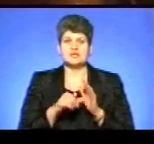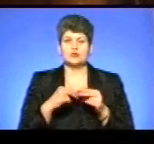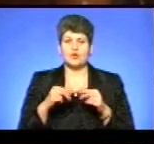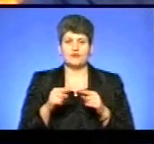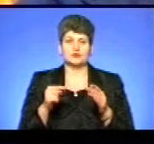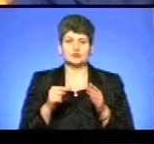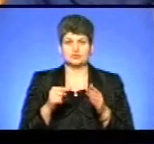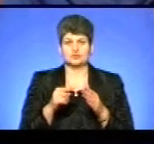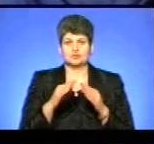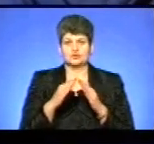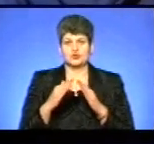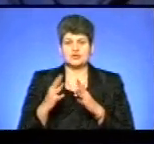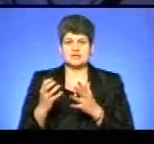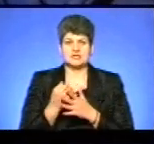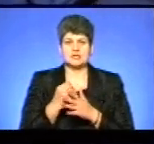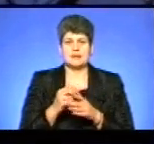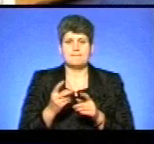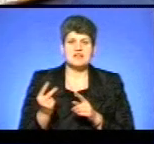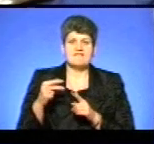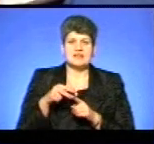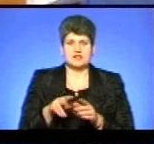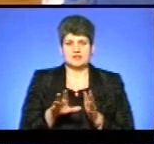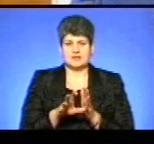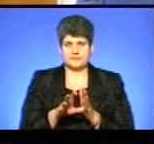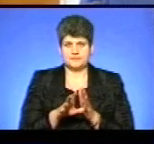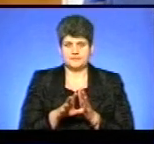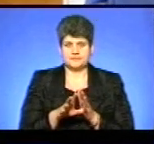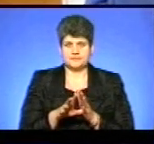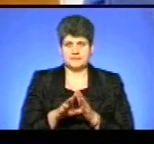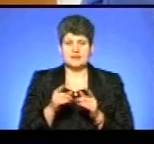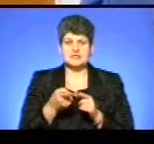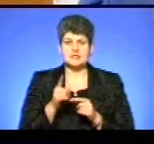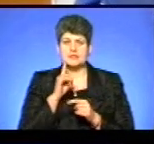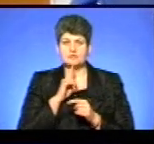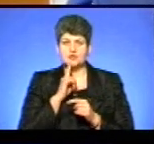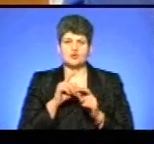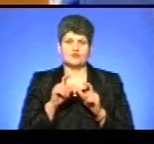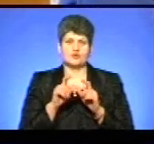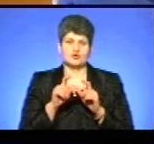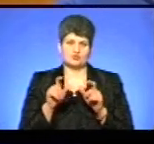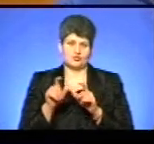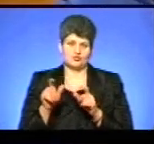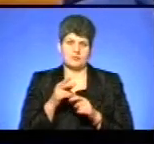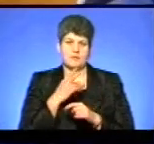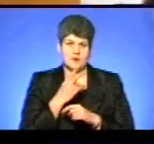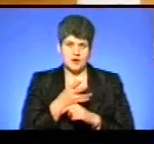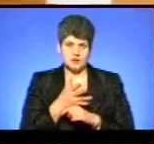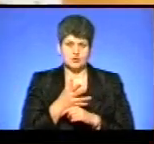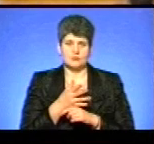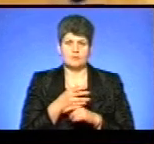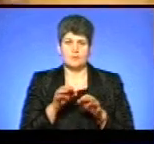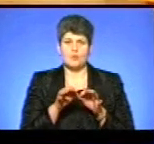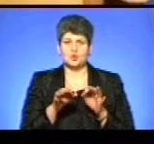точках виявили перенавантаження електропроводки. В даній тимчасовій споруді для торгівлі ми бачимо